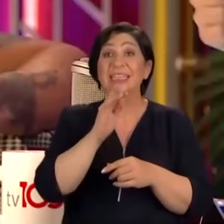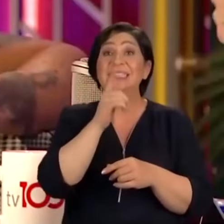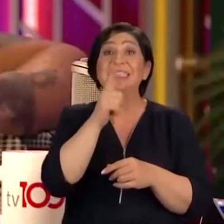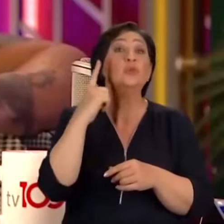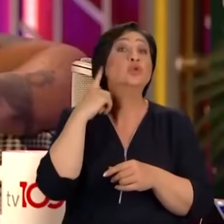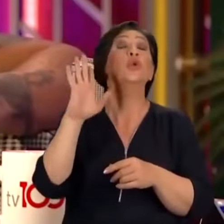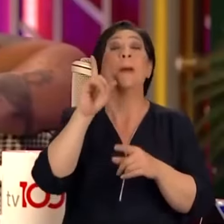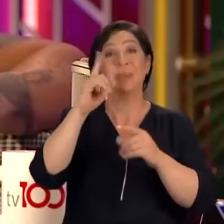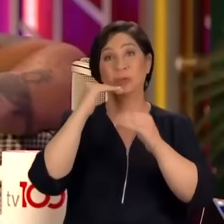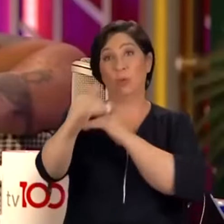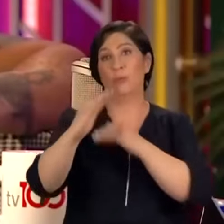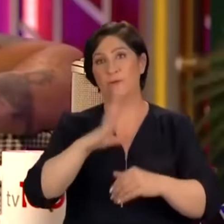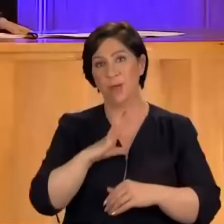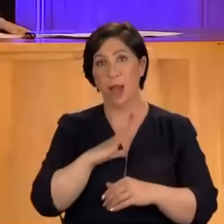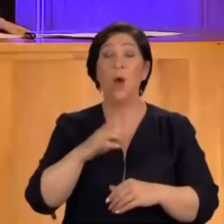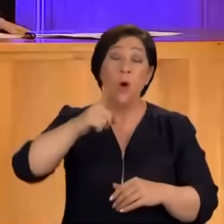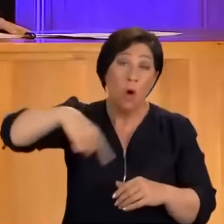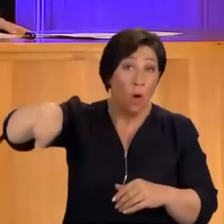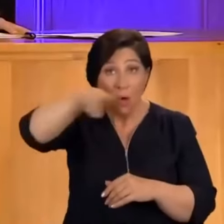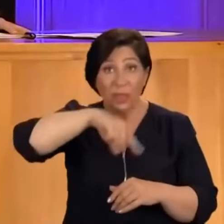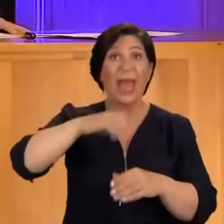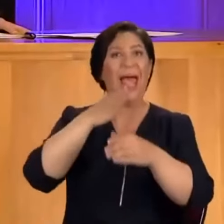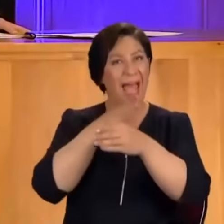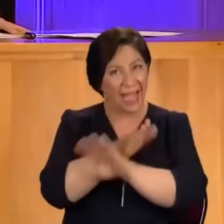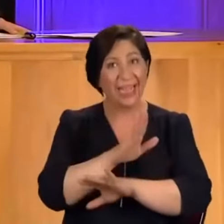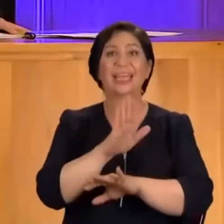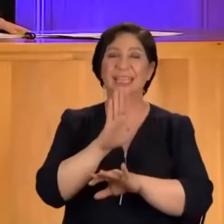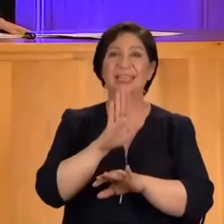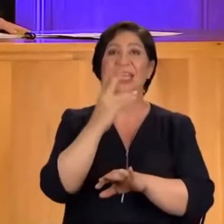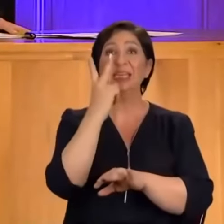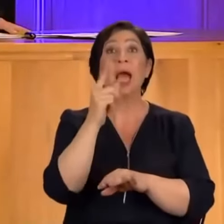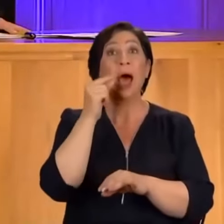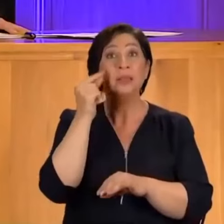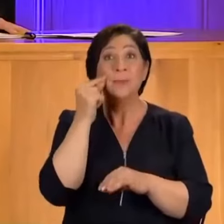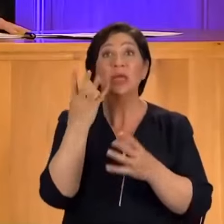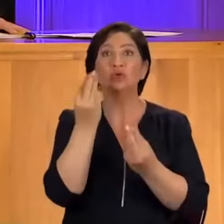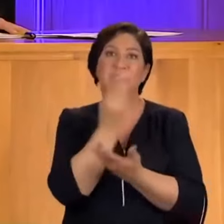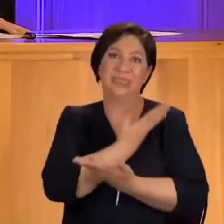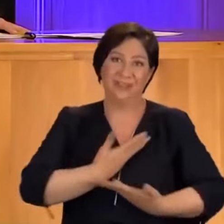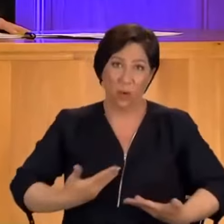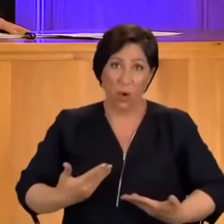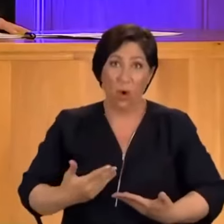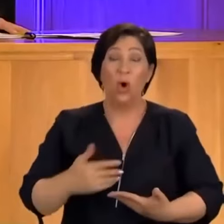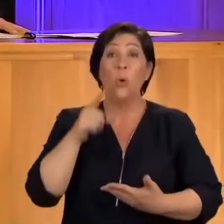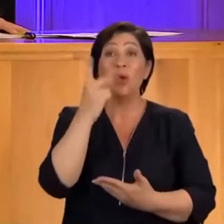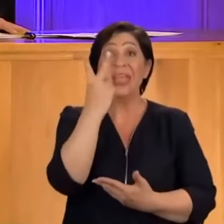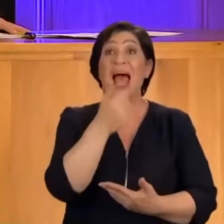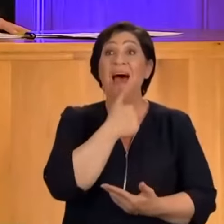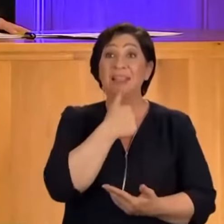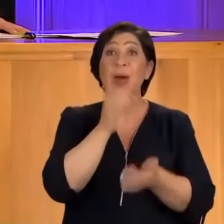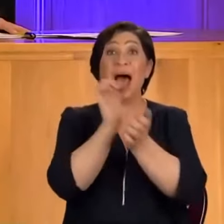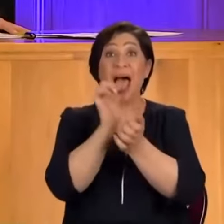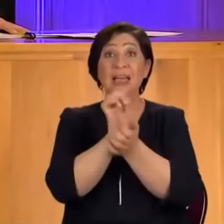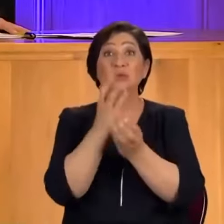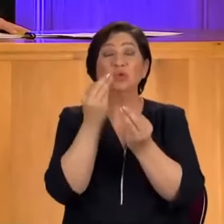sesi duyulmayan bir kesim de var Onlar Hakikaten bu iki adamı da çok seviyorlar Bu iki adamın